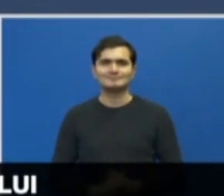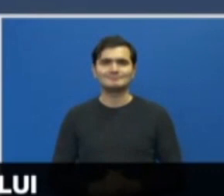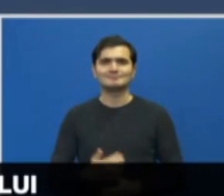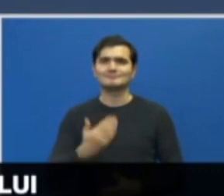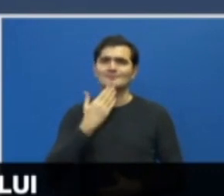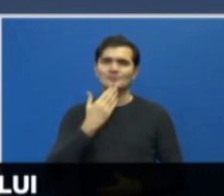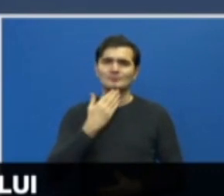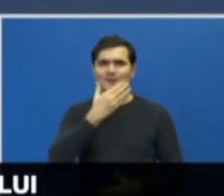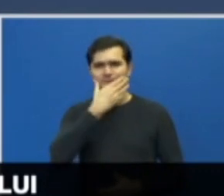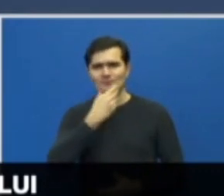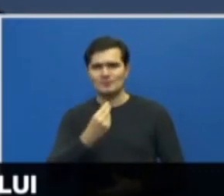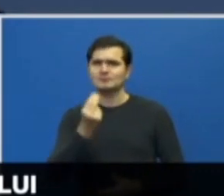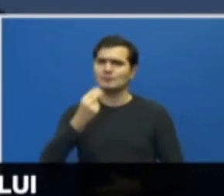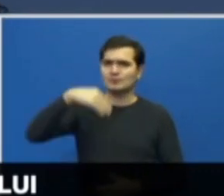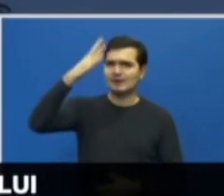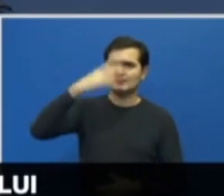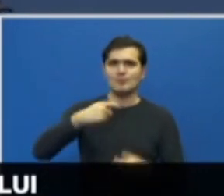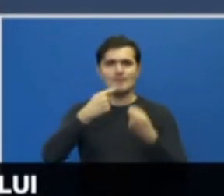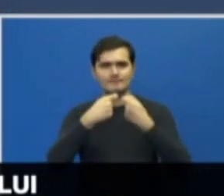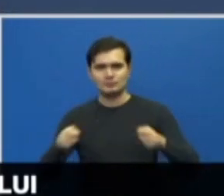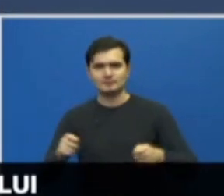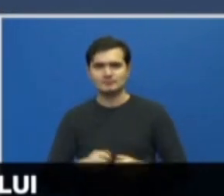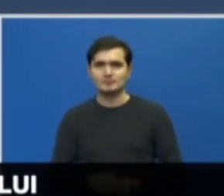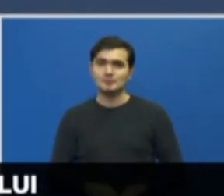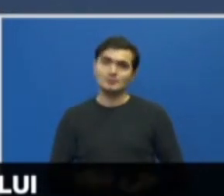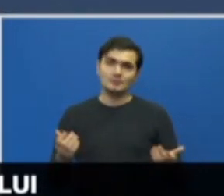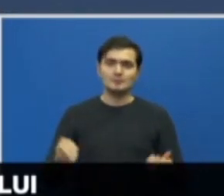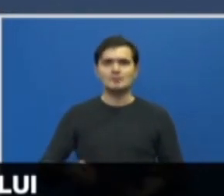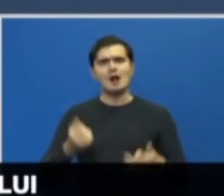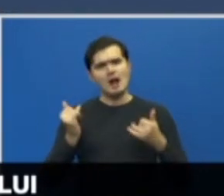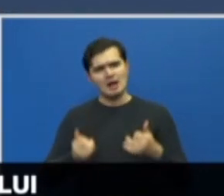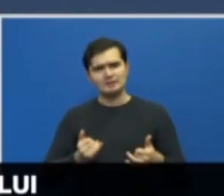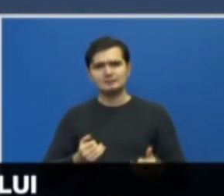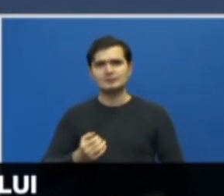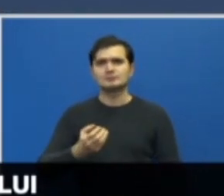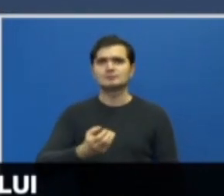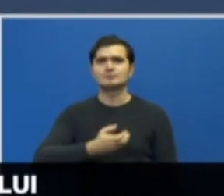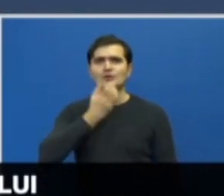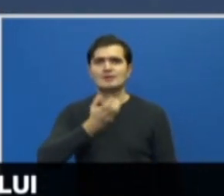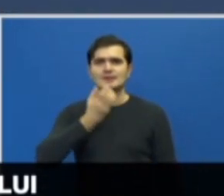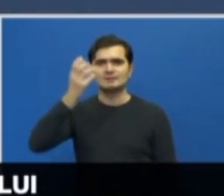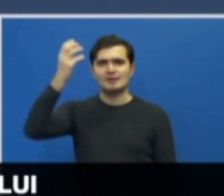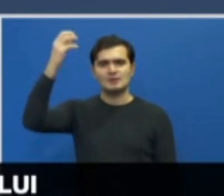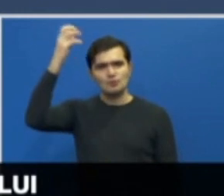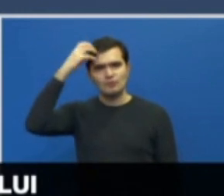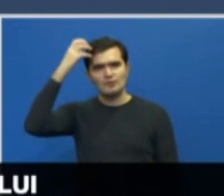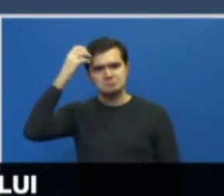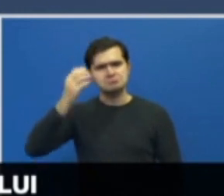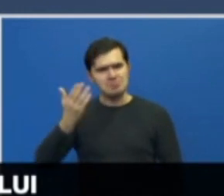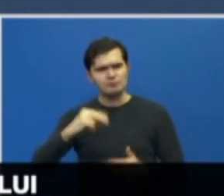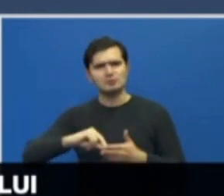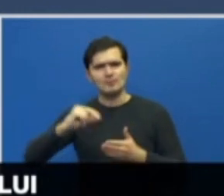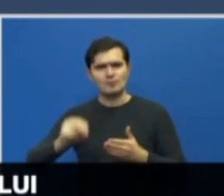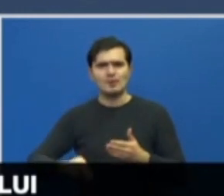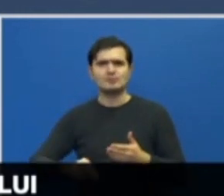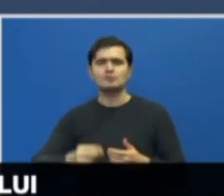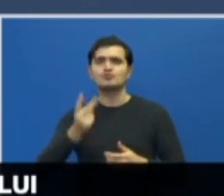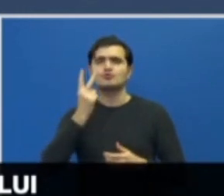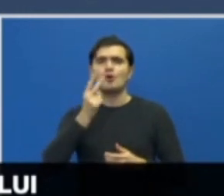Mulțumesc frumos, bună ziua tuturor. Uite că astăzi în ședința de guvern au fost aprobate și cele